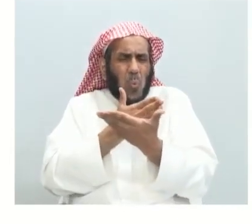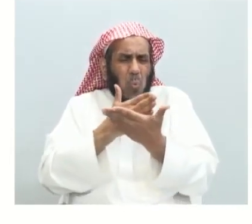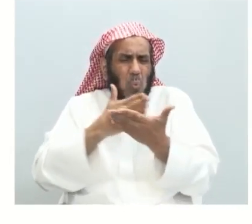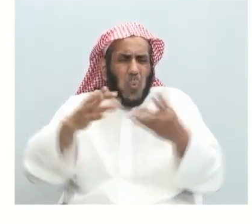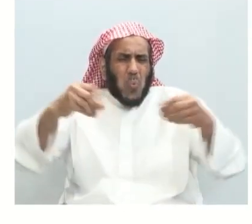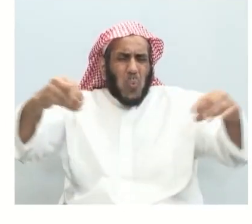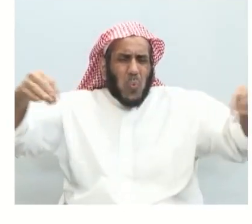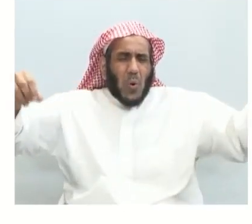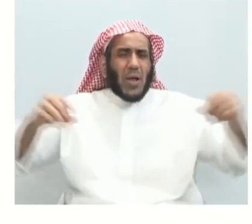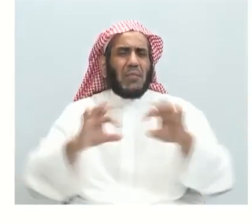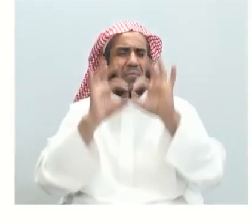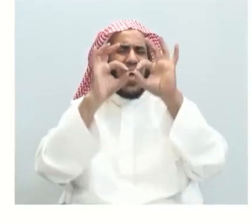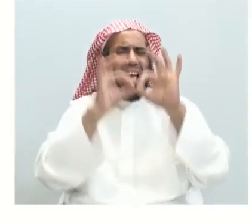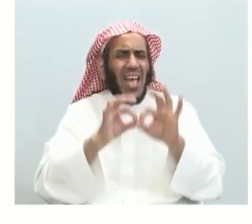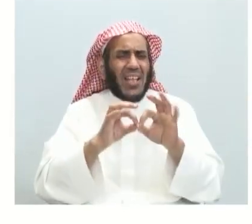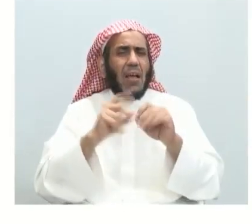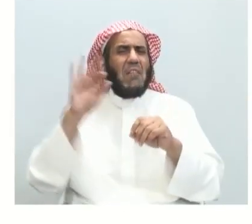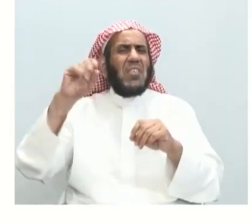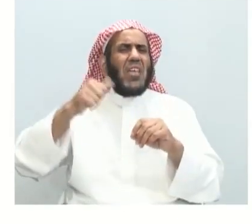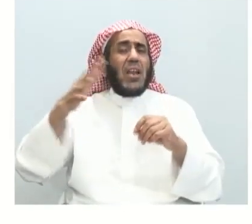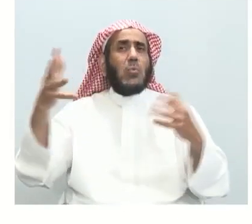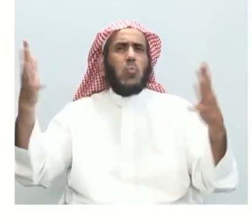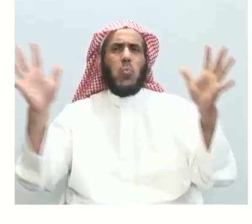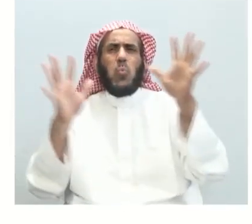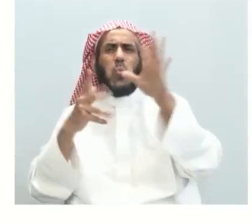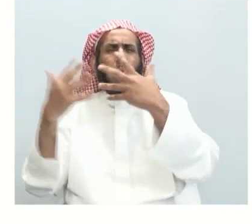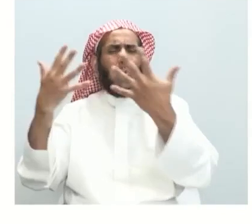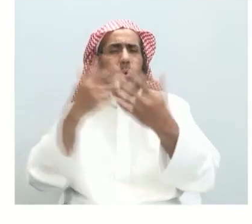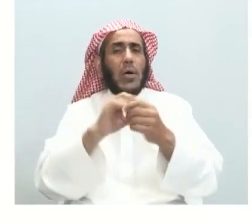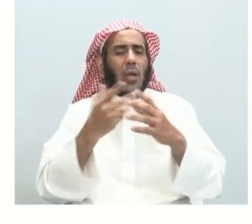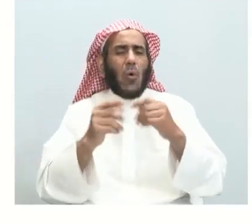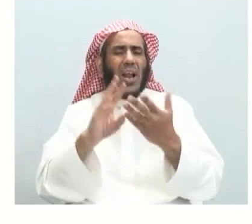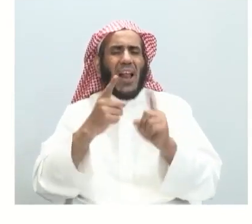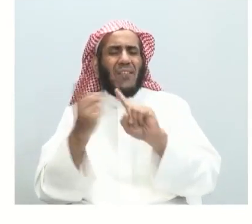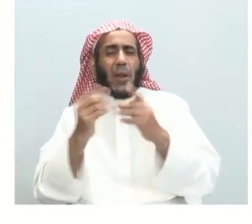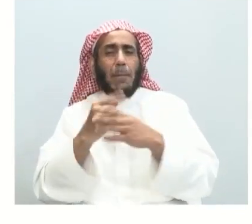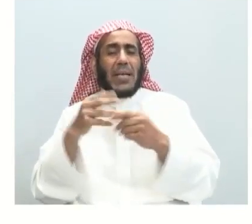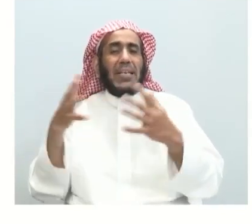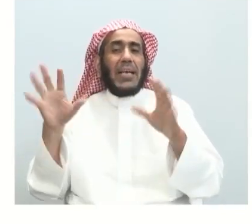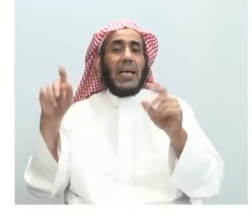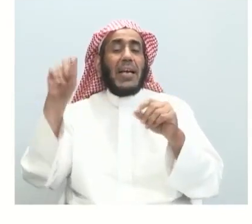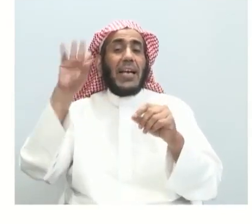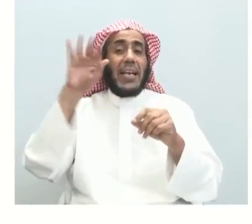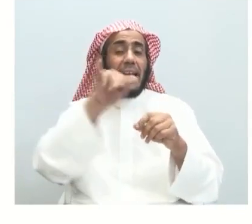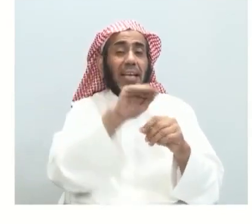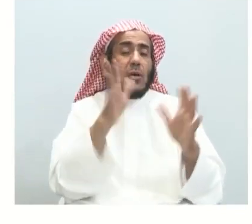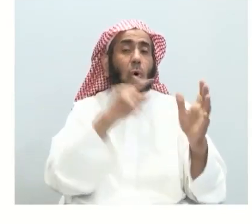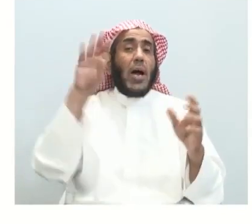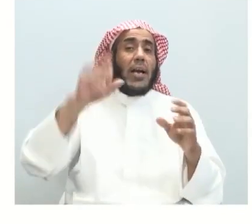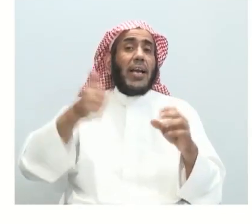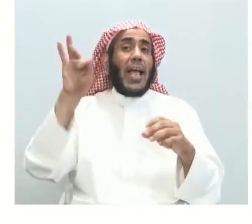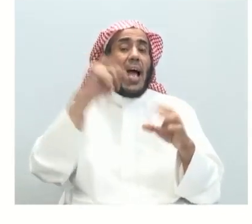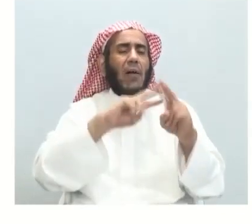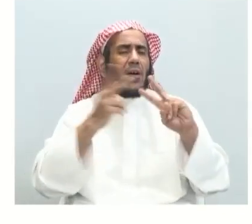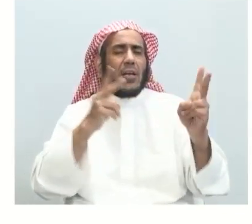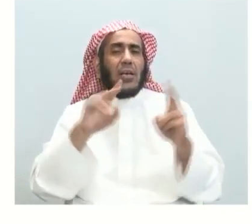كالرميم هذه في الذاريات دون الفرق بين الريح والرياح في هذه الايات هنا